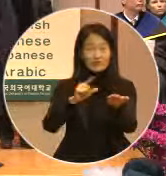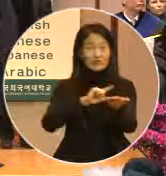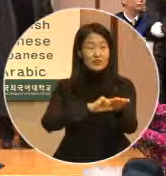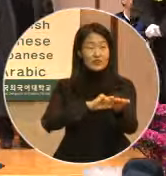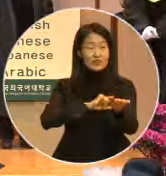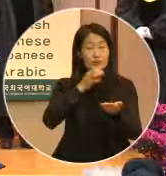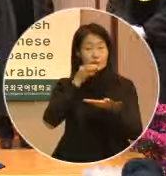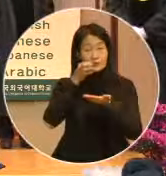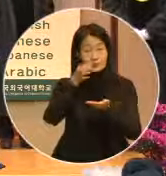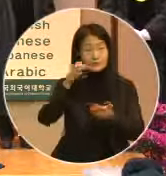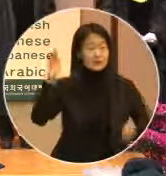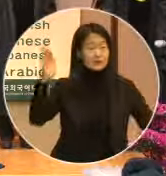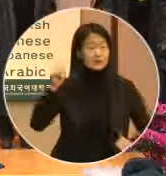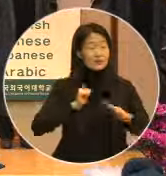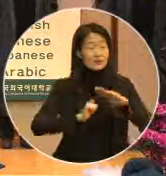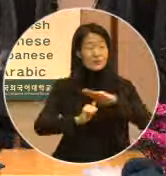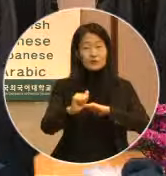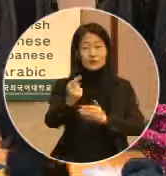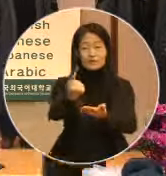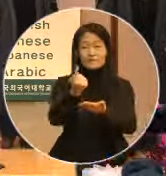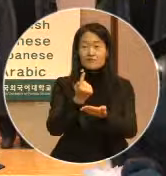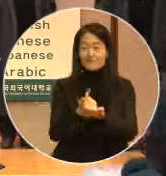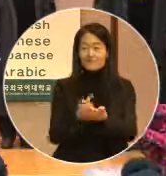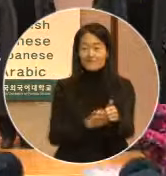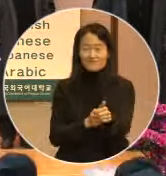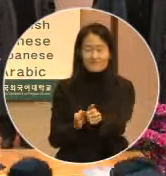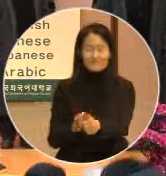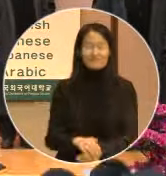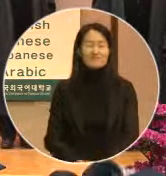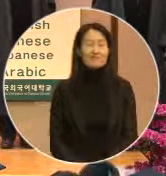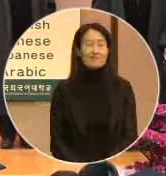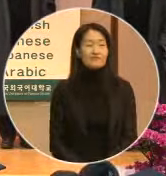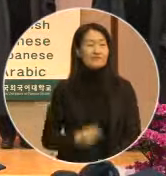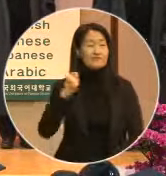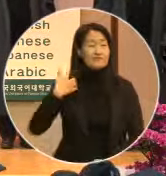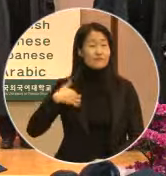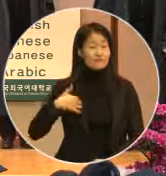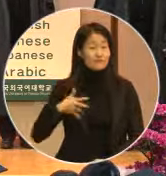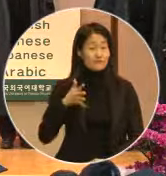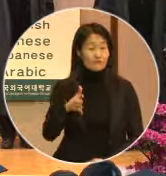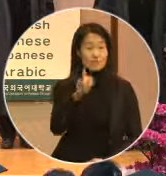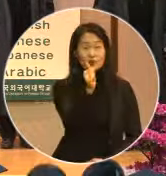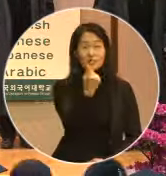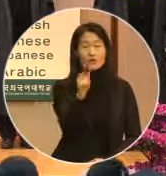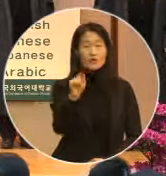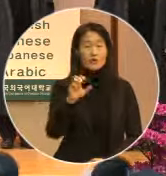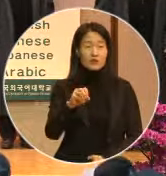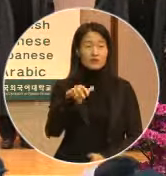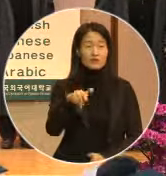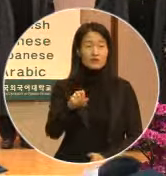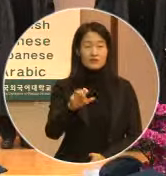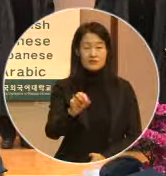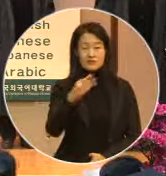소명하는 중국어학부 학교수연의 표자는 단상으로 올라와 주시기 바랍니다. 중국어학부 황정란